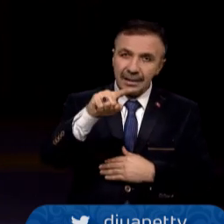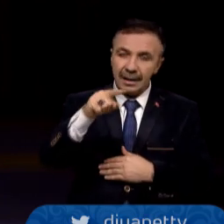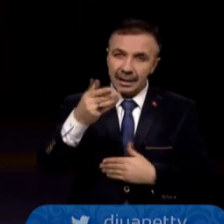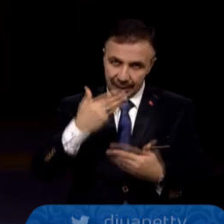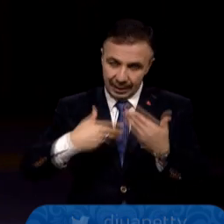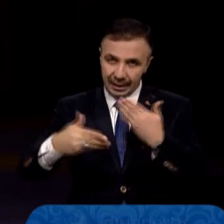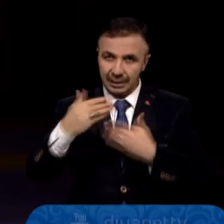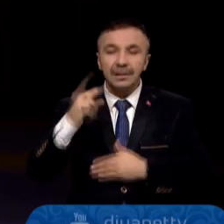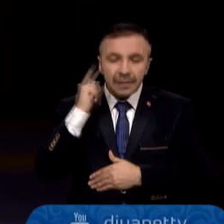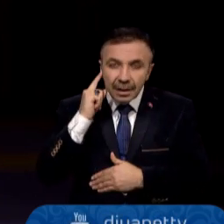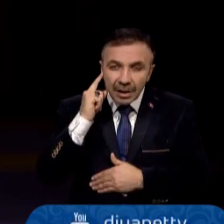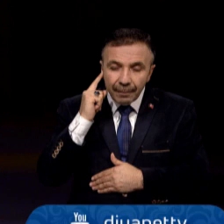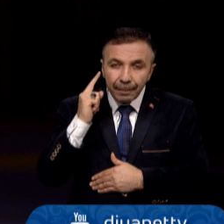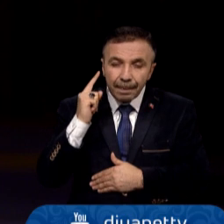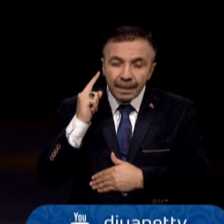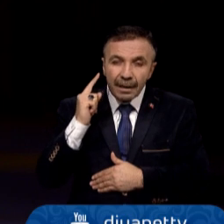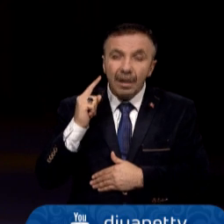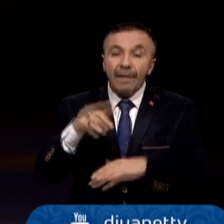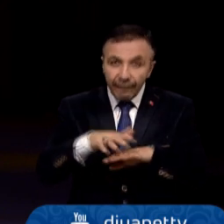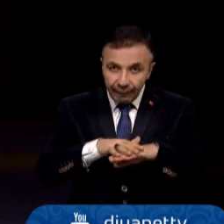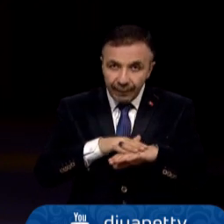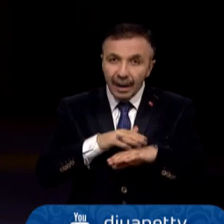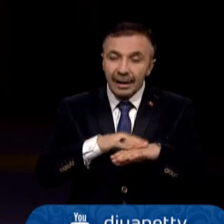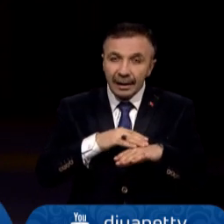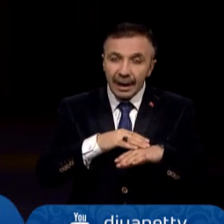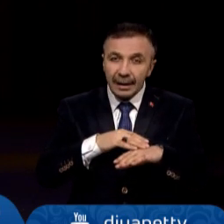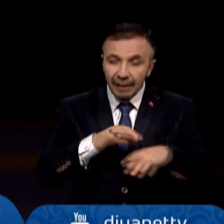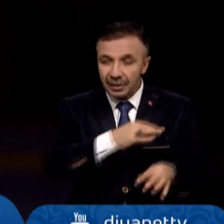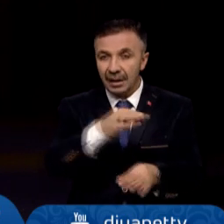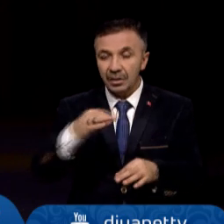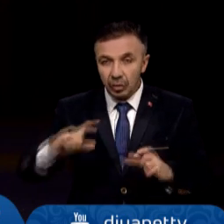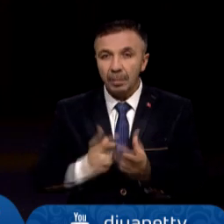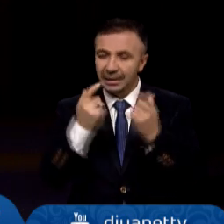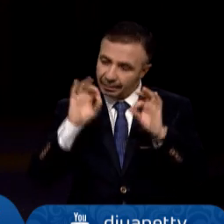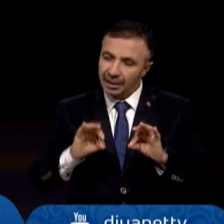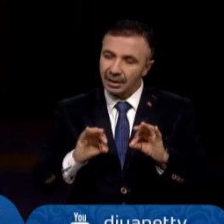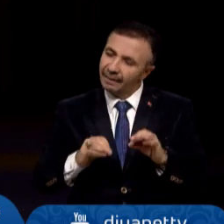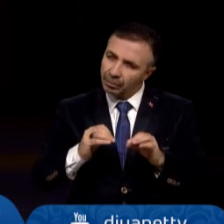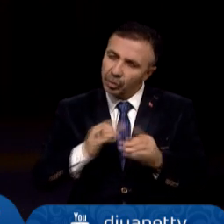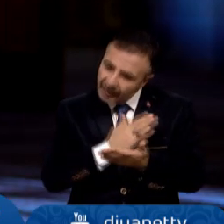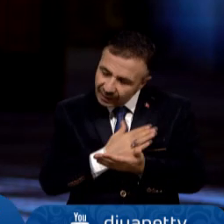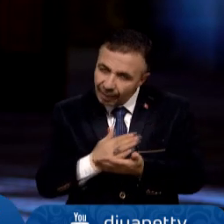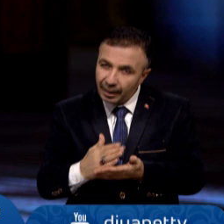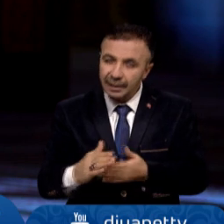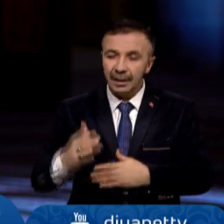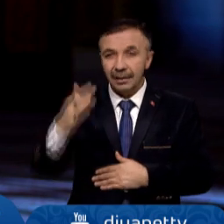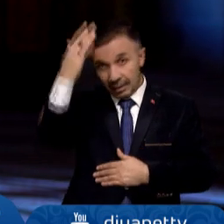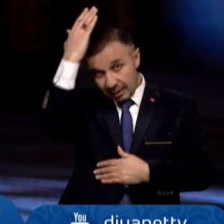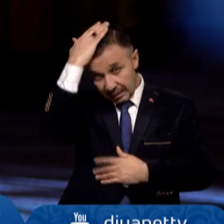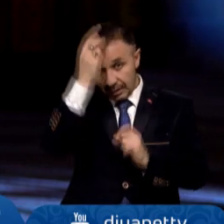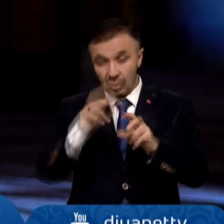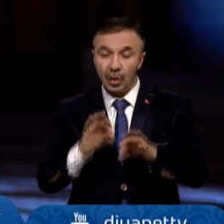dinleyeceğim siemm valiler toplantısını başlatan ve bunu devam ettiren ha bu